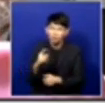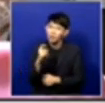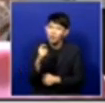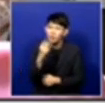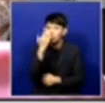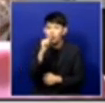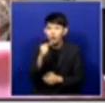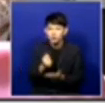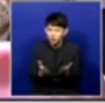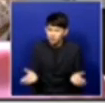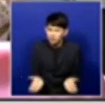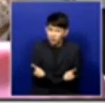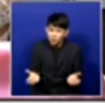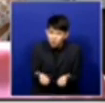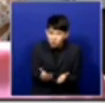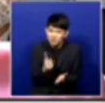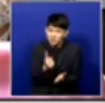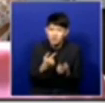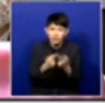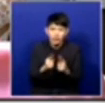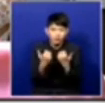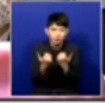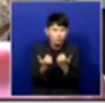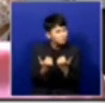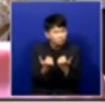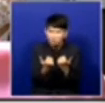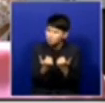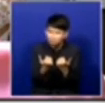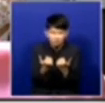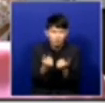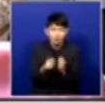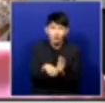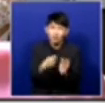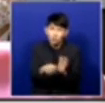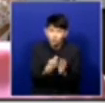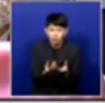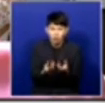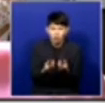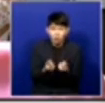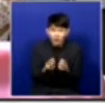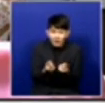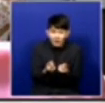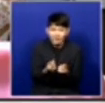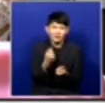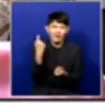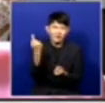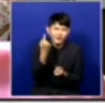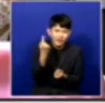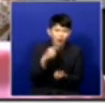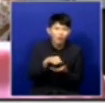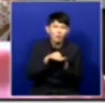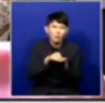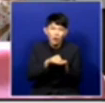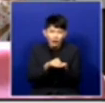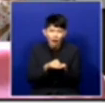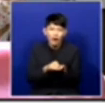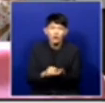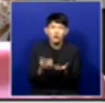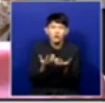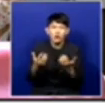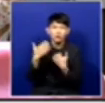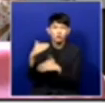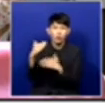ฐกิจได้เหมือนเดิมอีกต่อไปแล้วถึงแม้ว่าตัวเลขการส่งออกการท่องเที่ยวและภาคบริการนั้นจะมีสัดส่วน